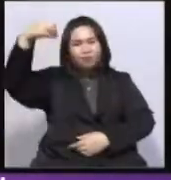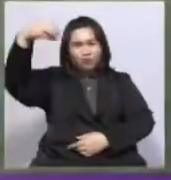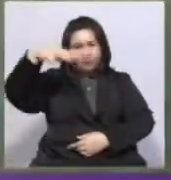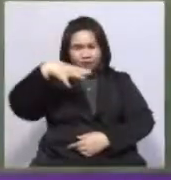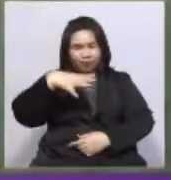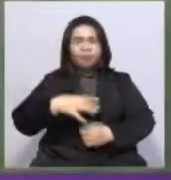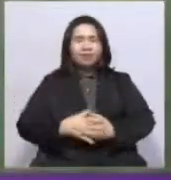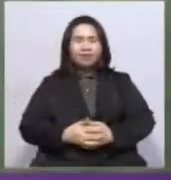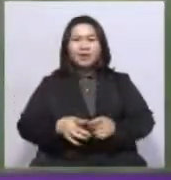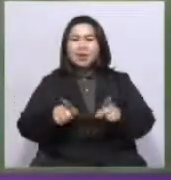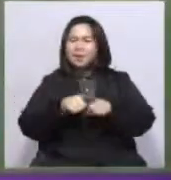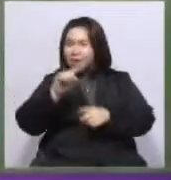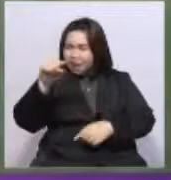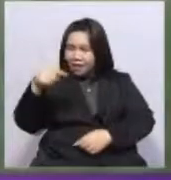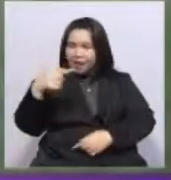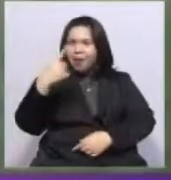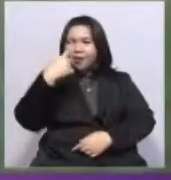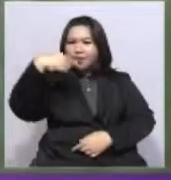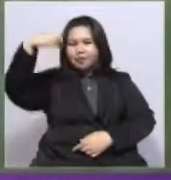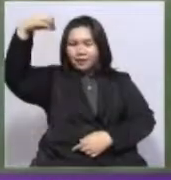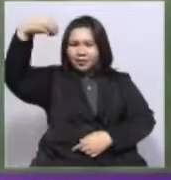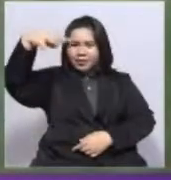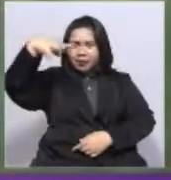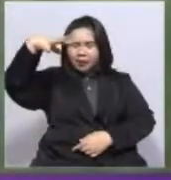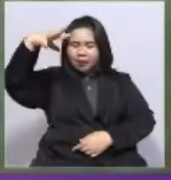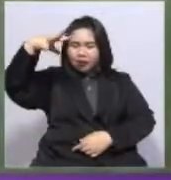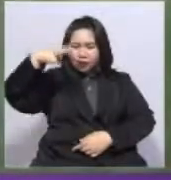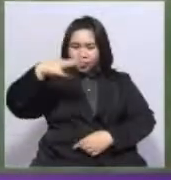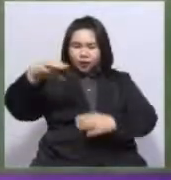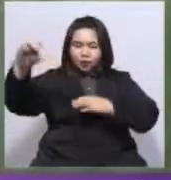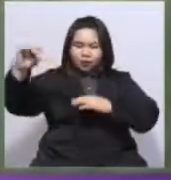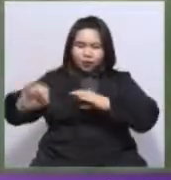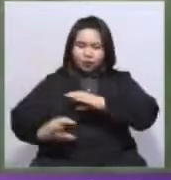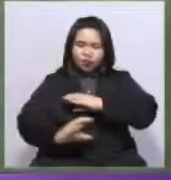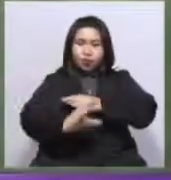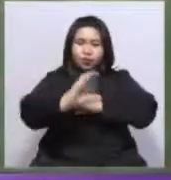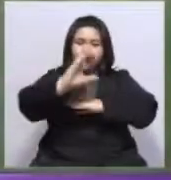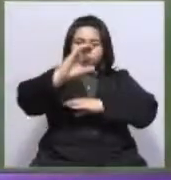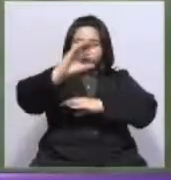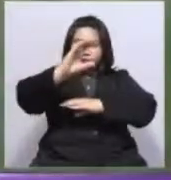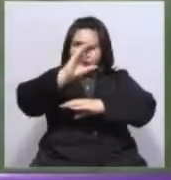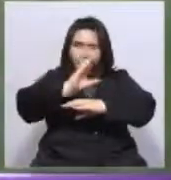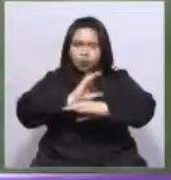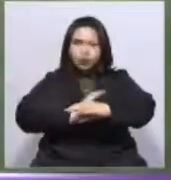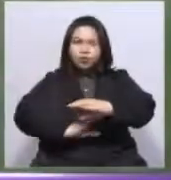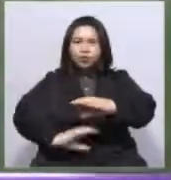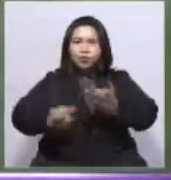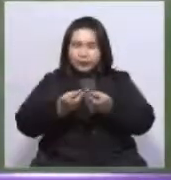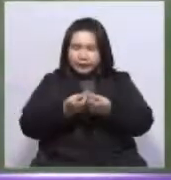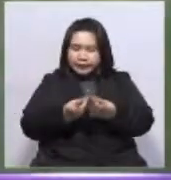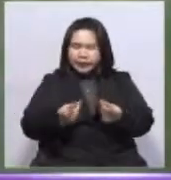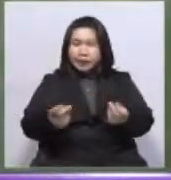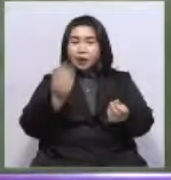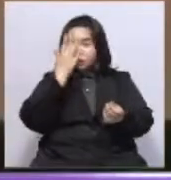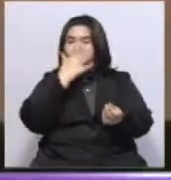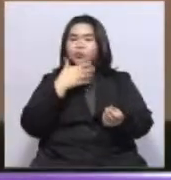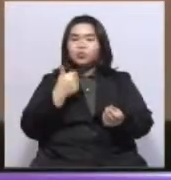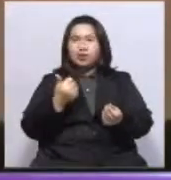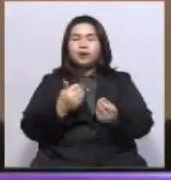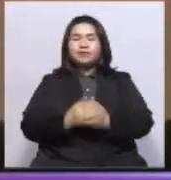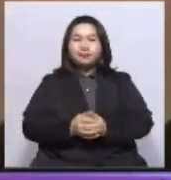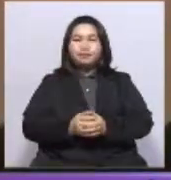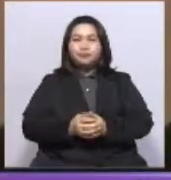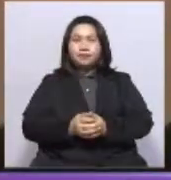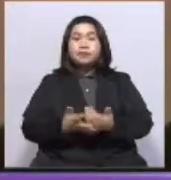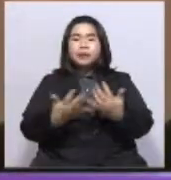ที่แสงแรกและก็แสงสุดท้ายนะคะสัมผัสเม็ดทรายสวยงามเม็ดสุดท้ายได้ที่นี่